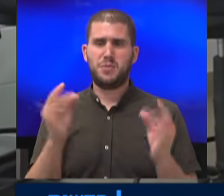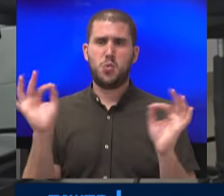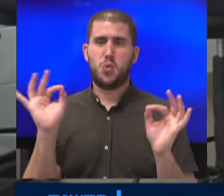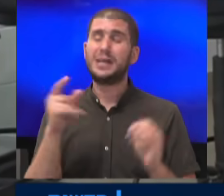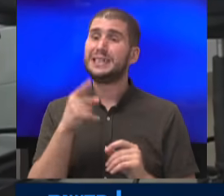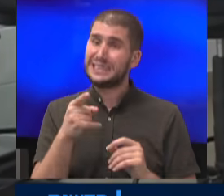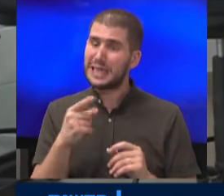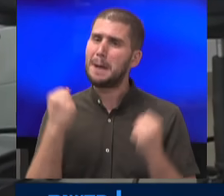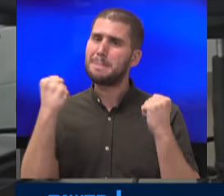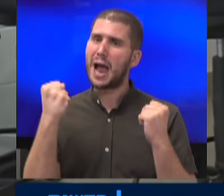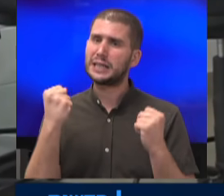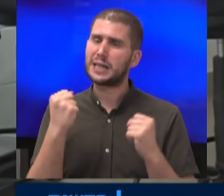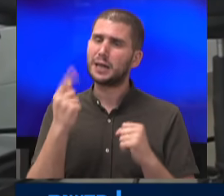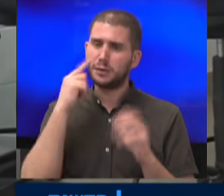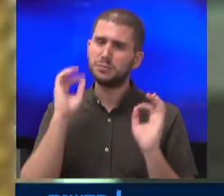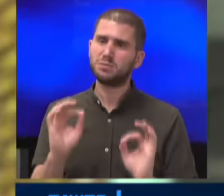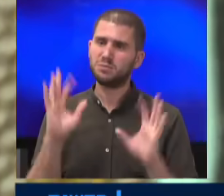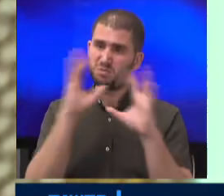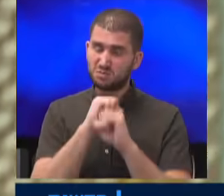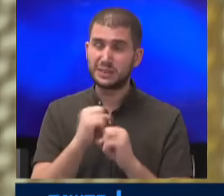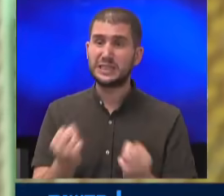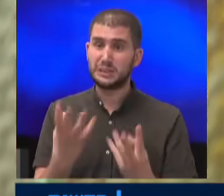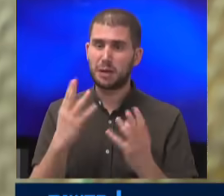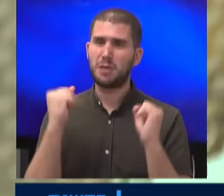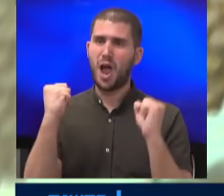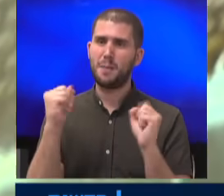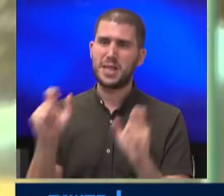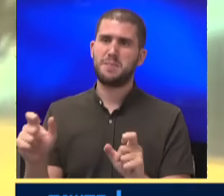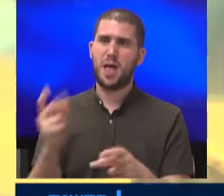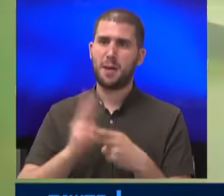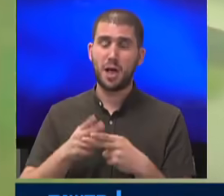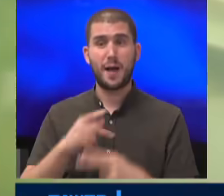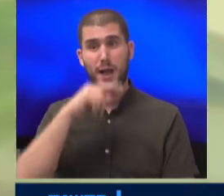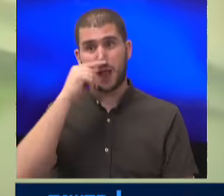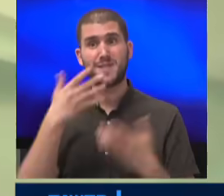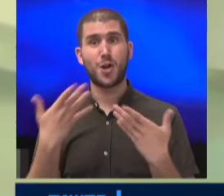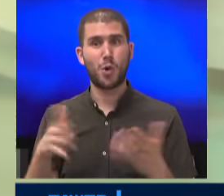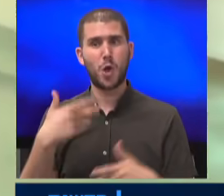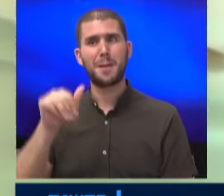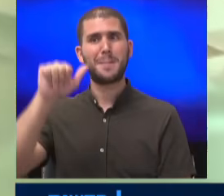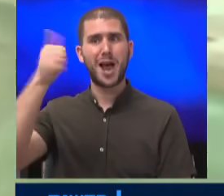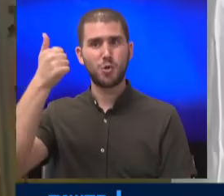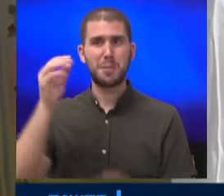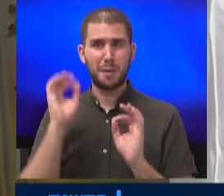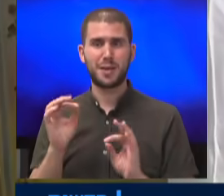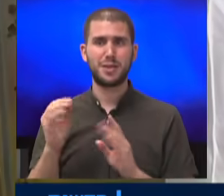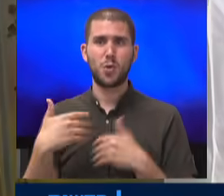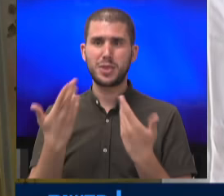הסברה, באמת שהצמחים האלה עמידים למחלה. אכן גאווה גדולה להיות מהראשונים שבעצם מביאים